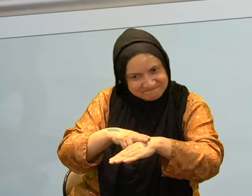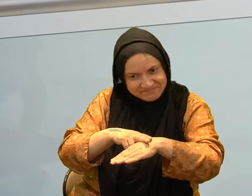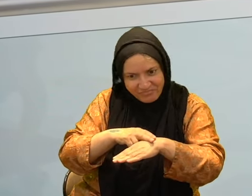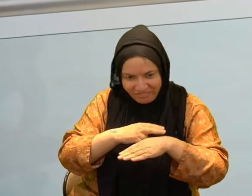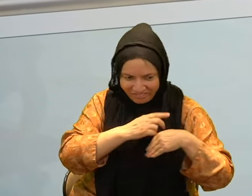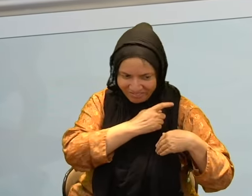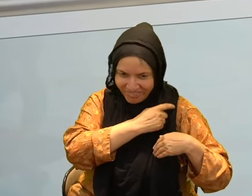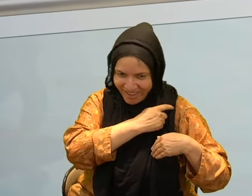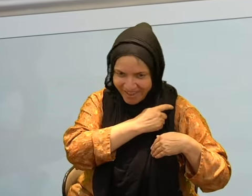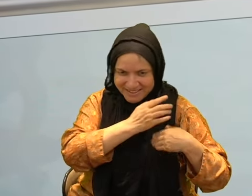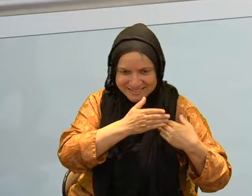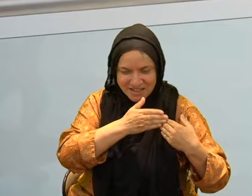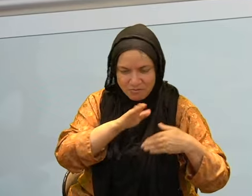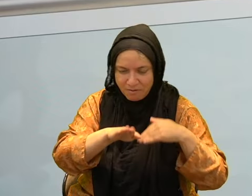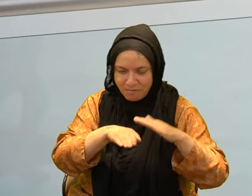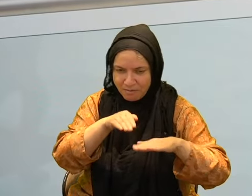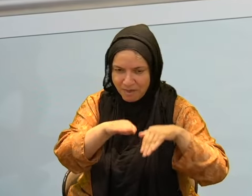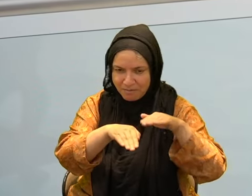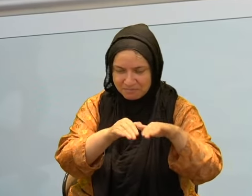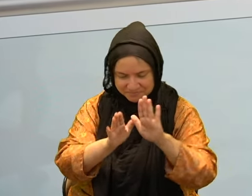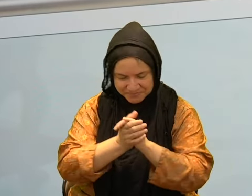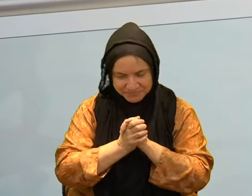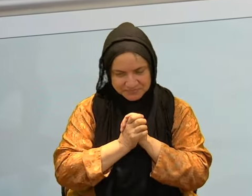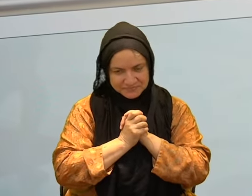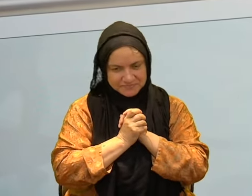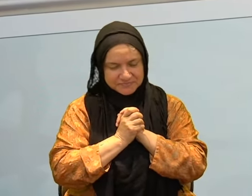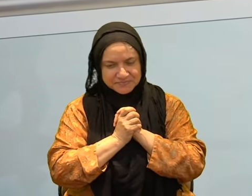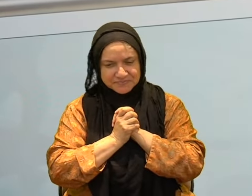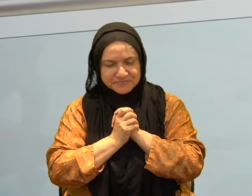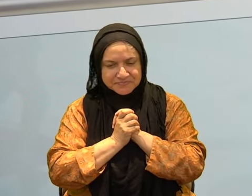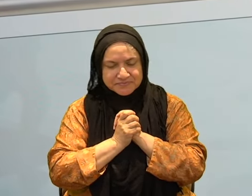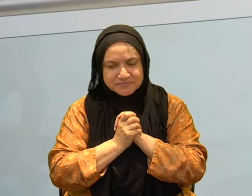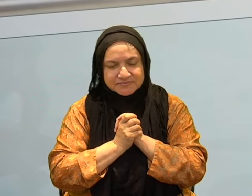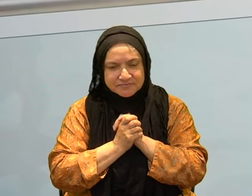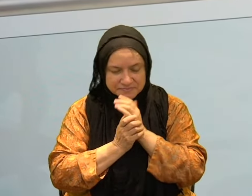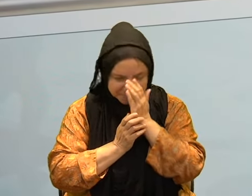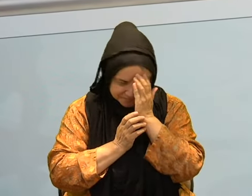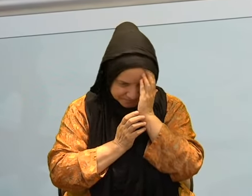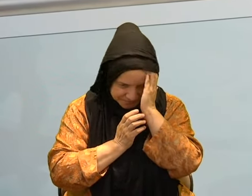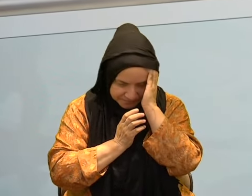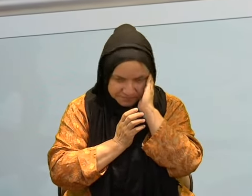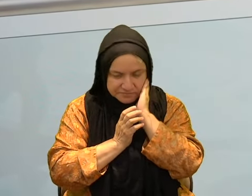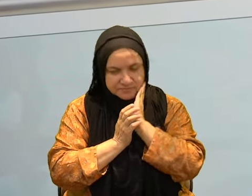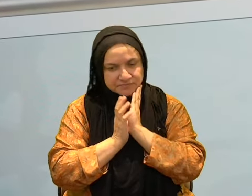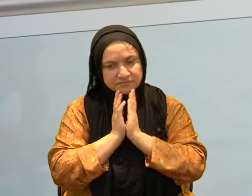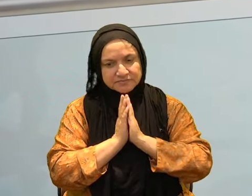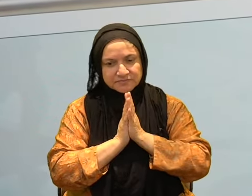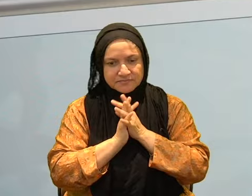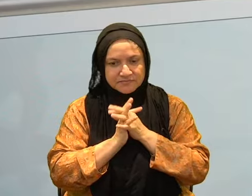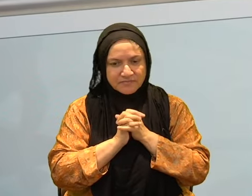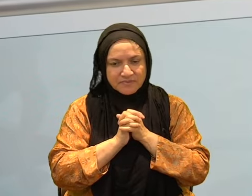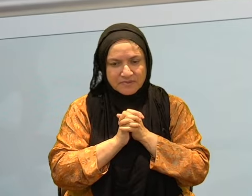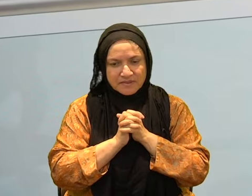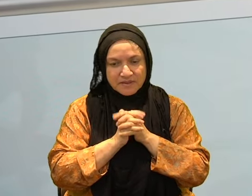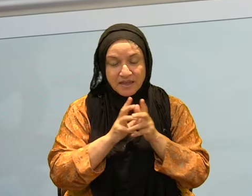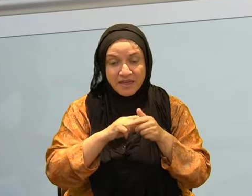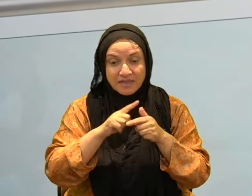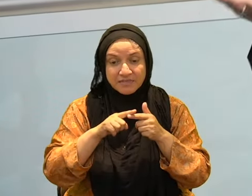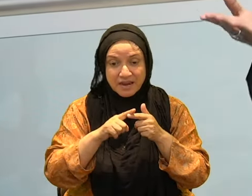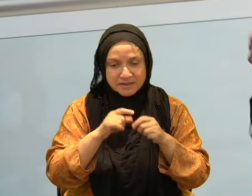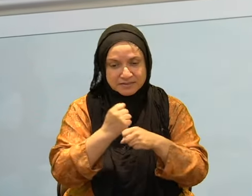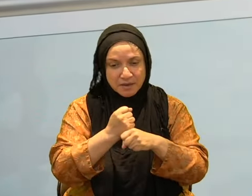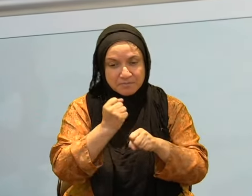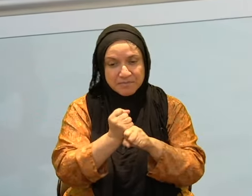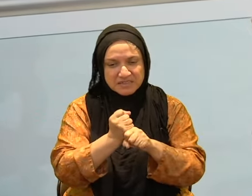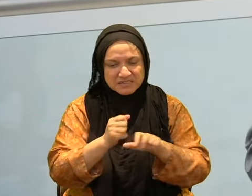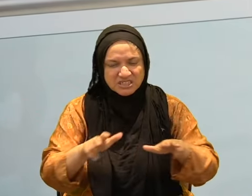بِمَا فِي يَدَيْهِ وَنُمَنِّيَهُ بِمَا لَا يَقْدِرُ عَلَيْهِ. And we make him stingy with what he possesses, and we make him have